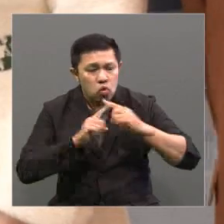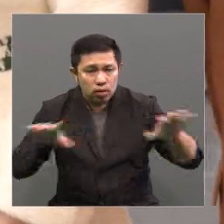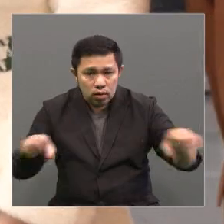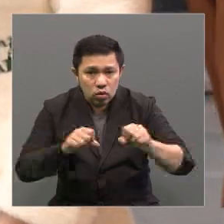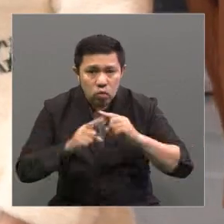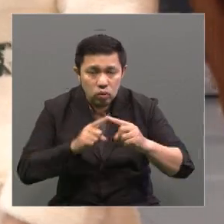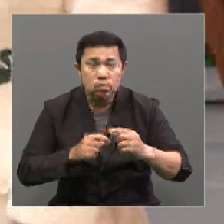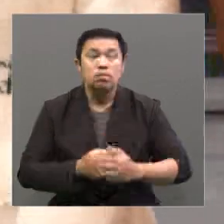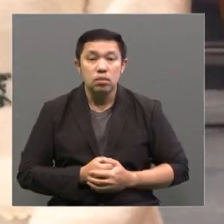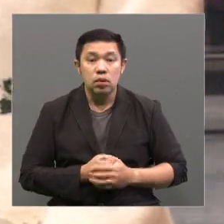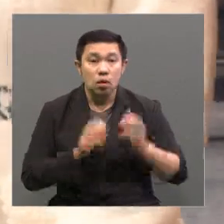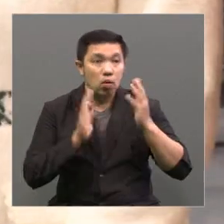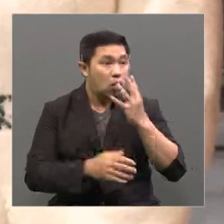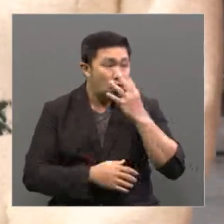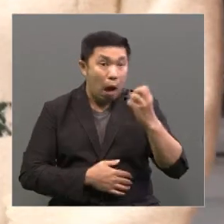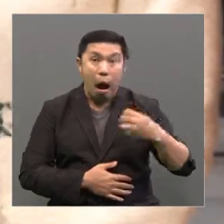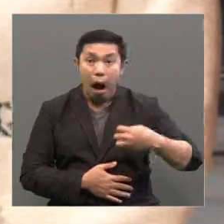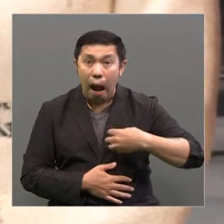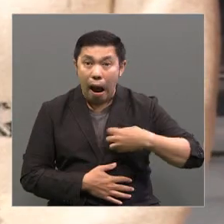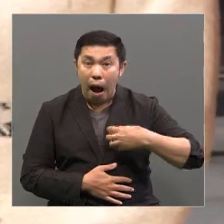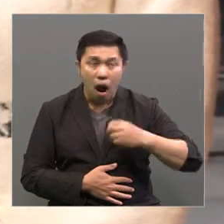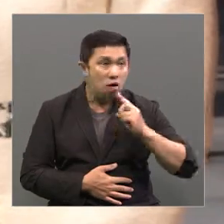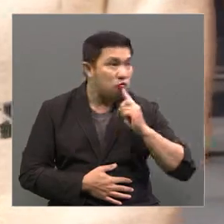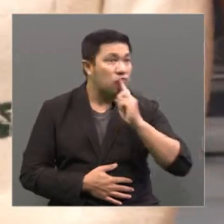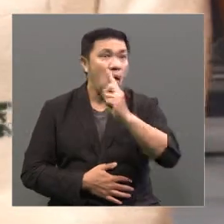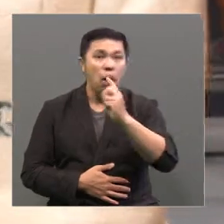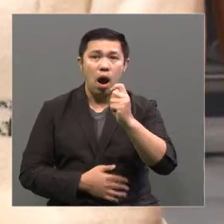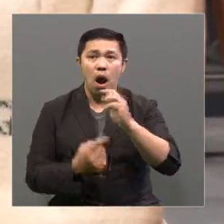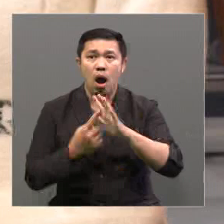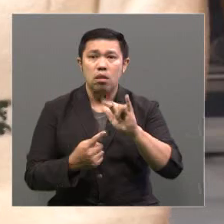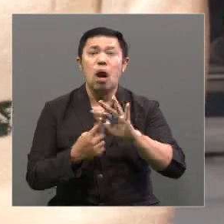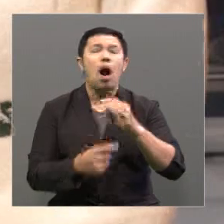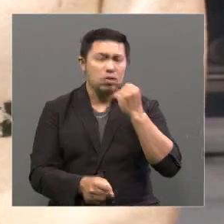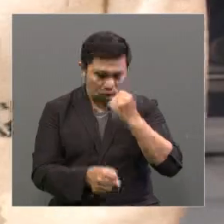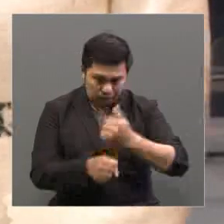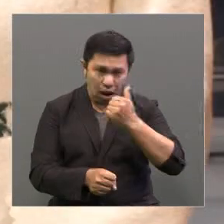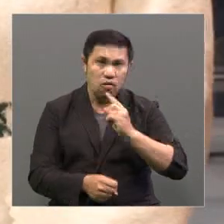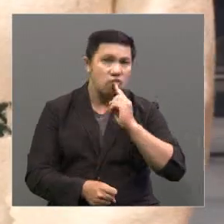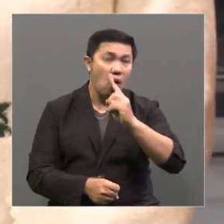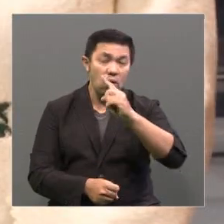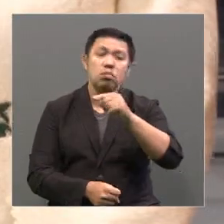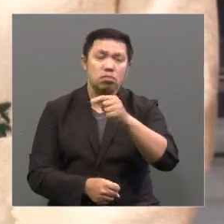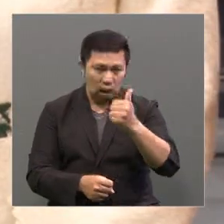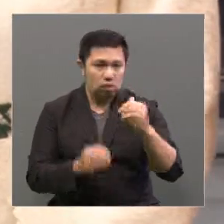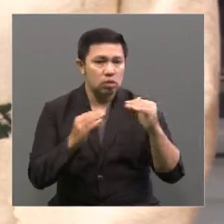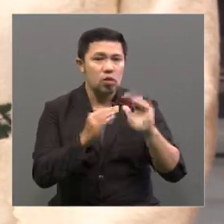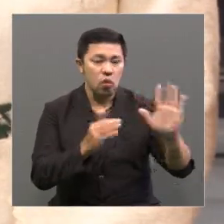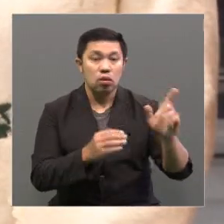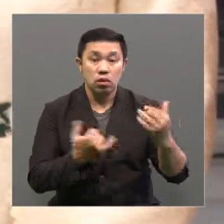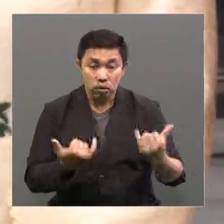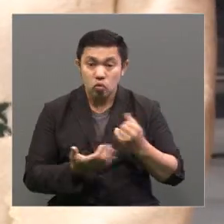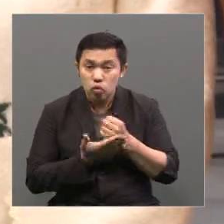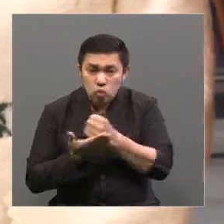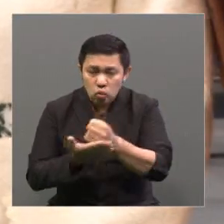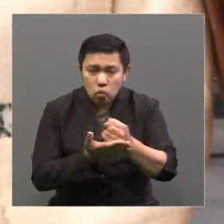คะแต่ถ้าผู้เสียหายต้องการจะดำเนินคดีอาญาก็สามารถทำได้เลยไปแจ้งความได้ตามสิทธิ์การเข้ามาช่วย